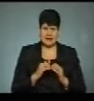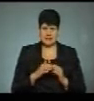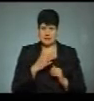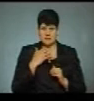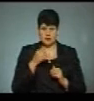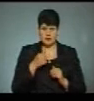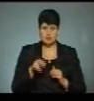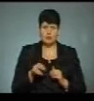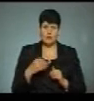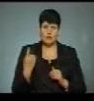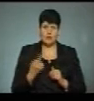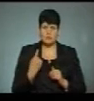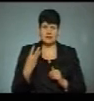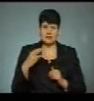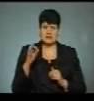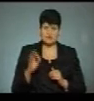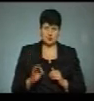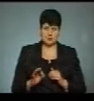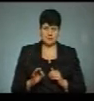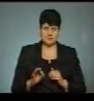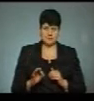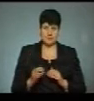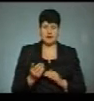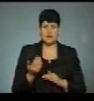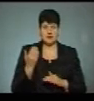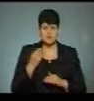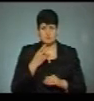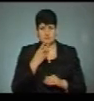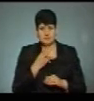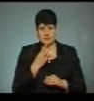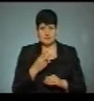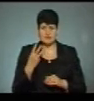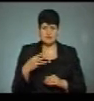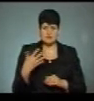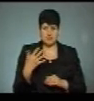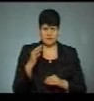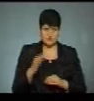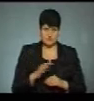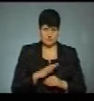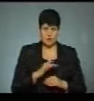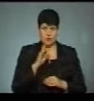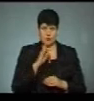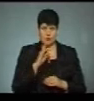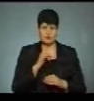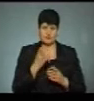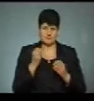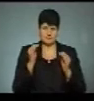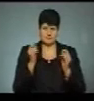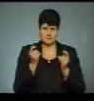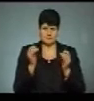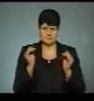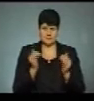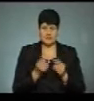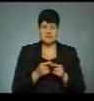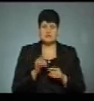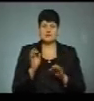по області на 30%. Перед тим ми спостерігали ріст на 35%, ну, поки що він стає уже нижчий. Цей